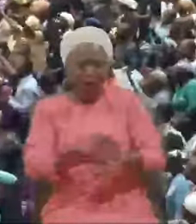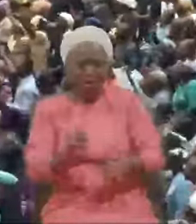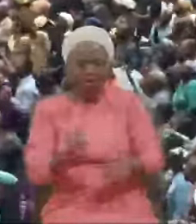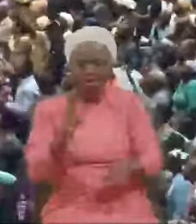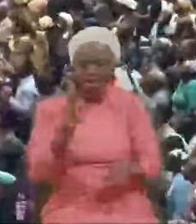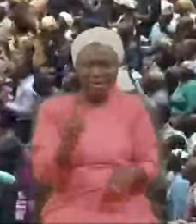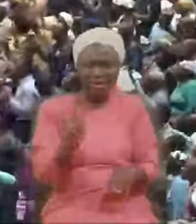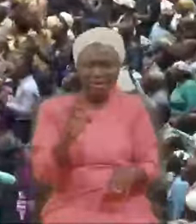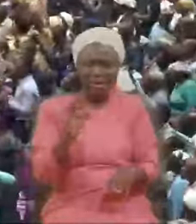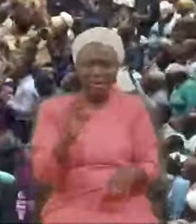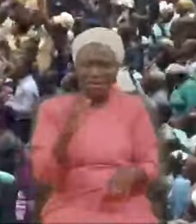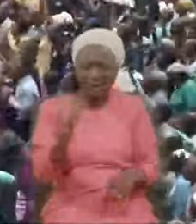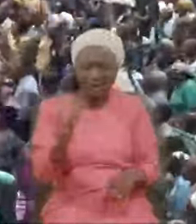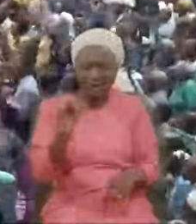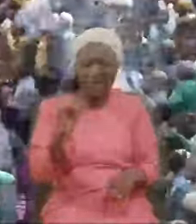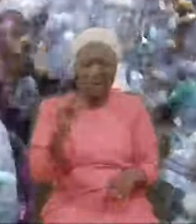piétiné